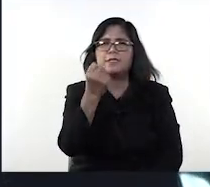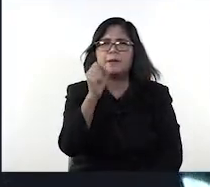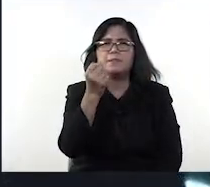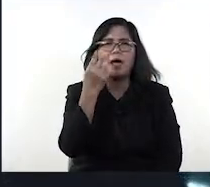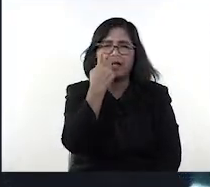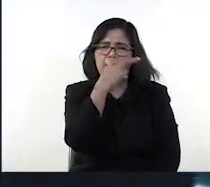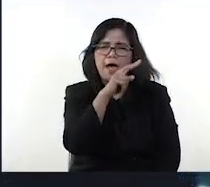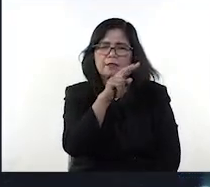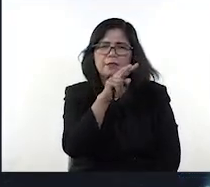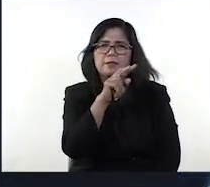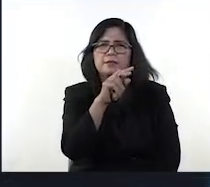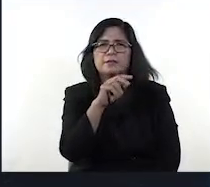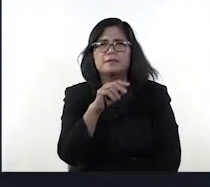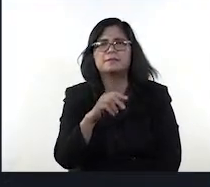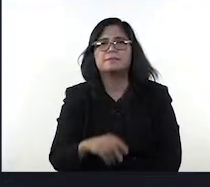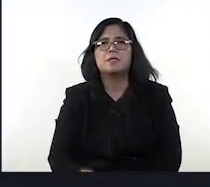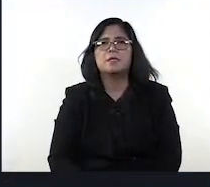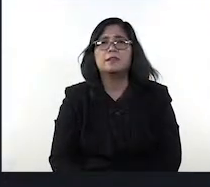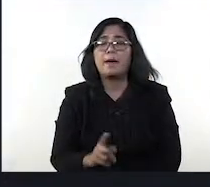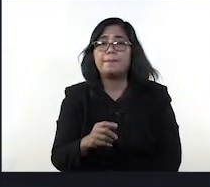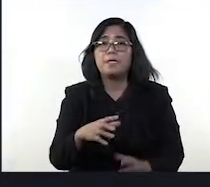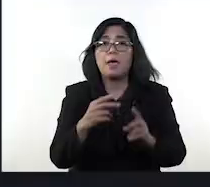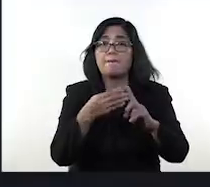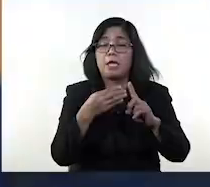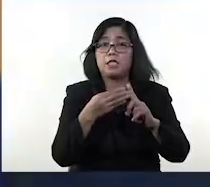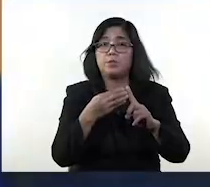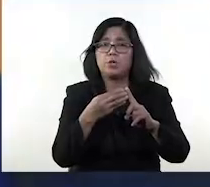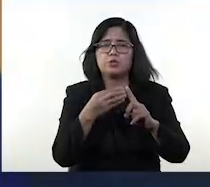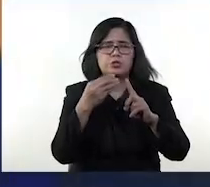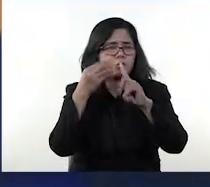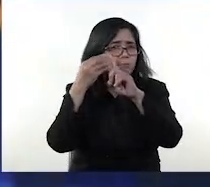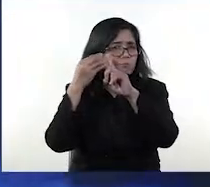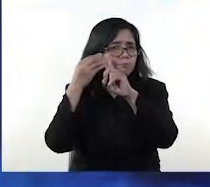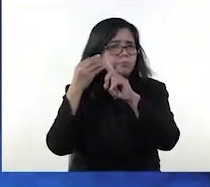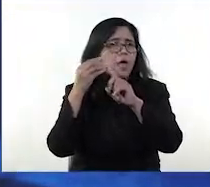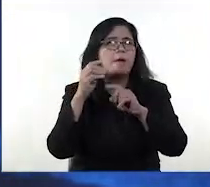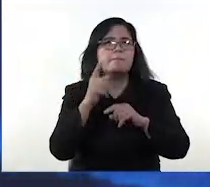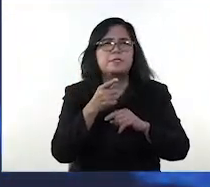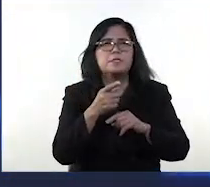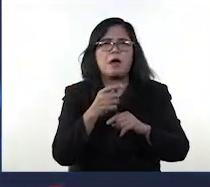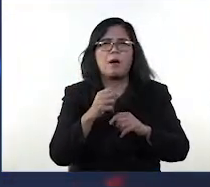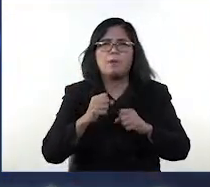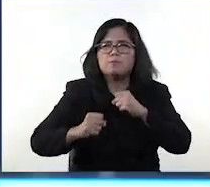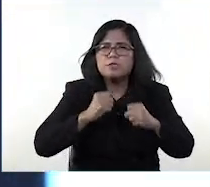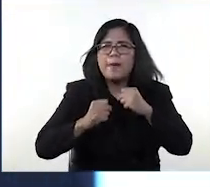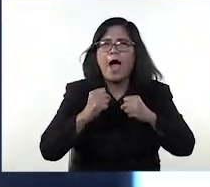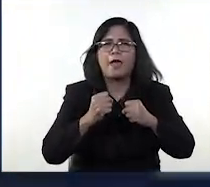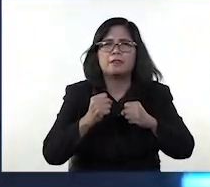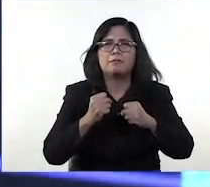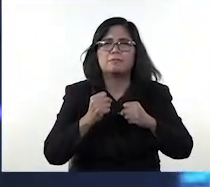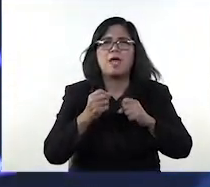The Spirit of enthusiasm and I hope saya kasih contoh dia